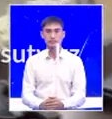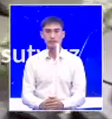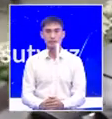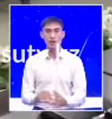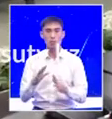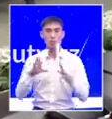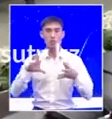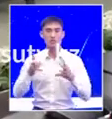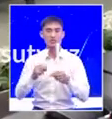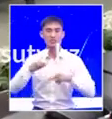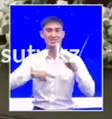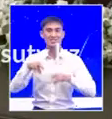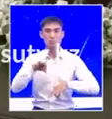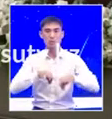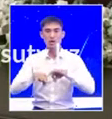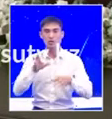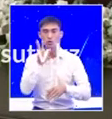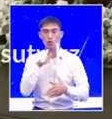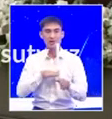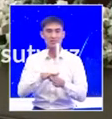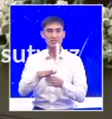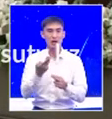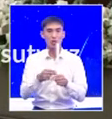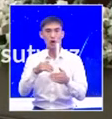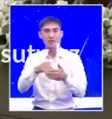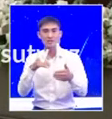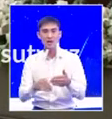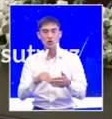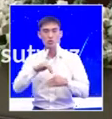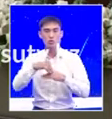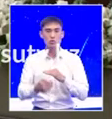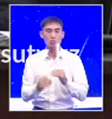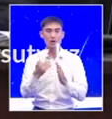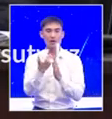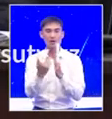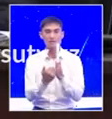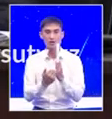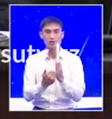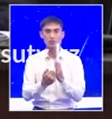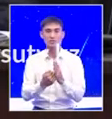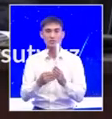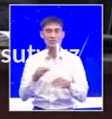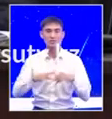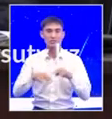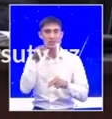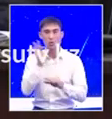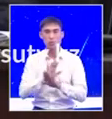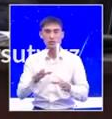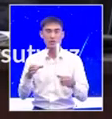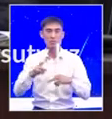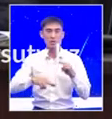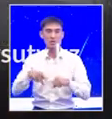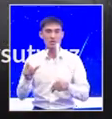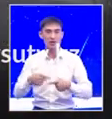В большинстве строительных проектов, сроки реализации которых отстают по графику, задействованы малоизвестные, неопытные подрядные